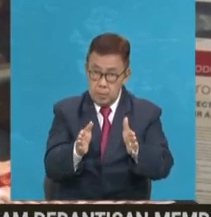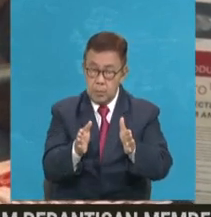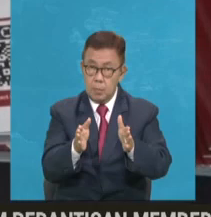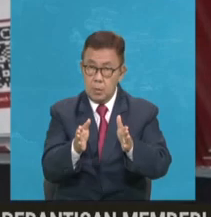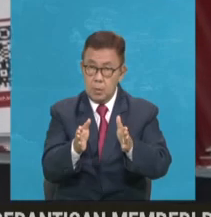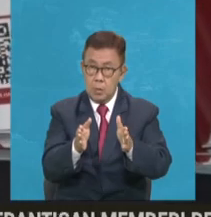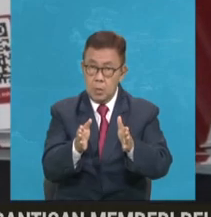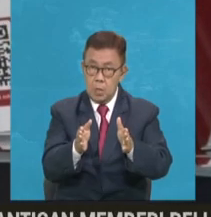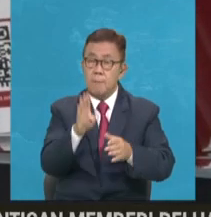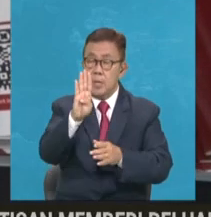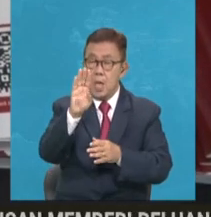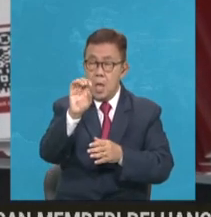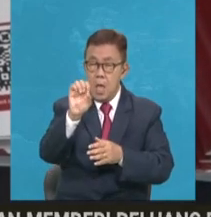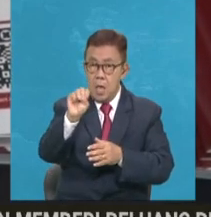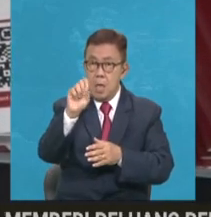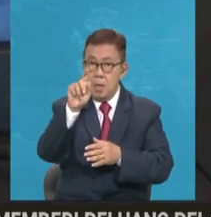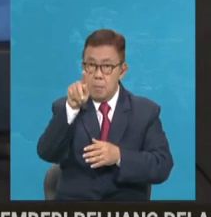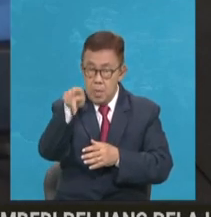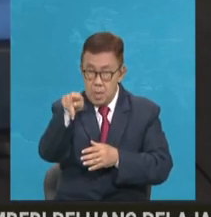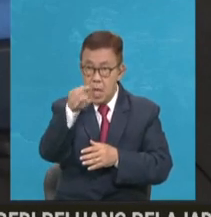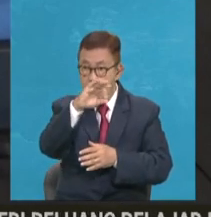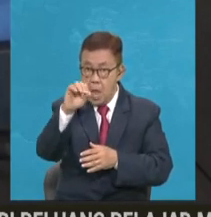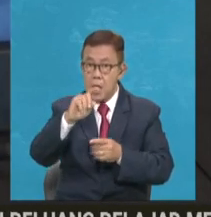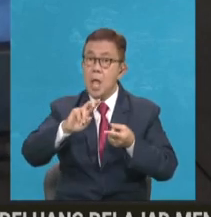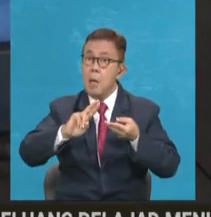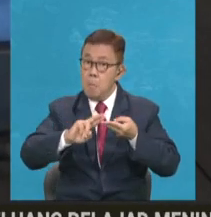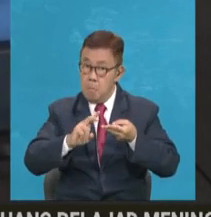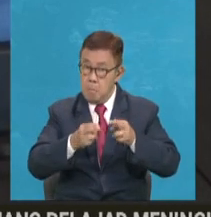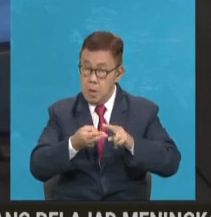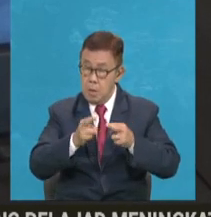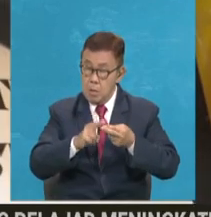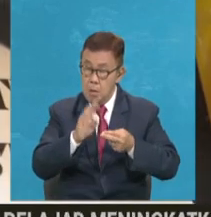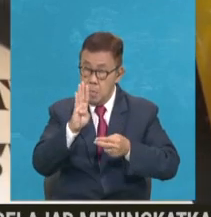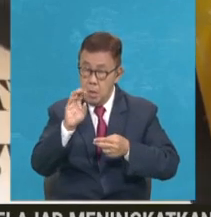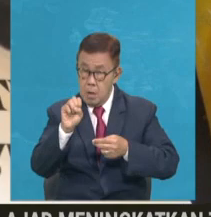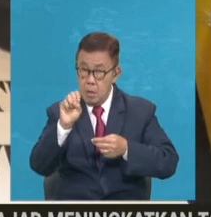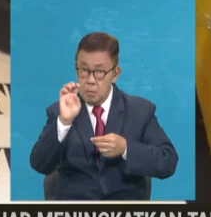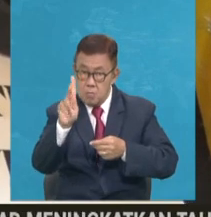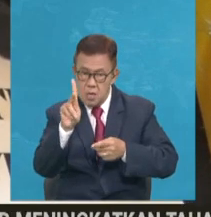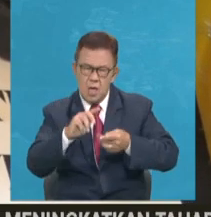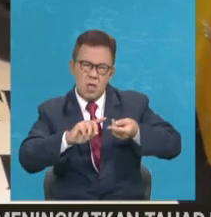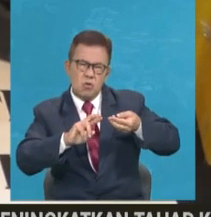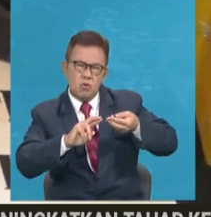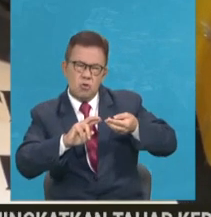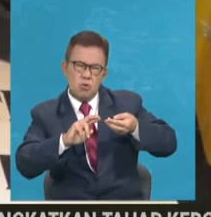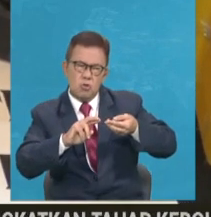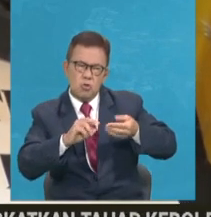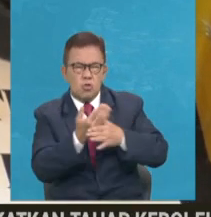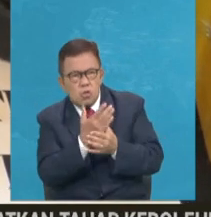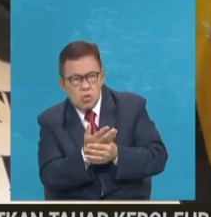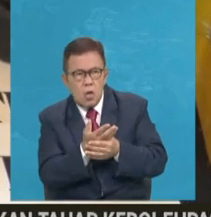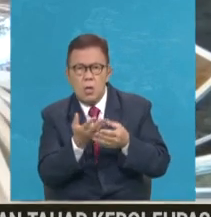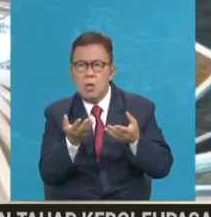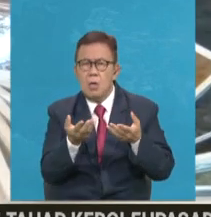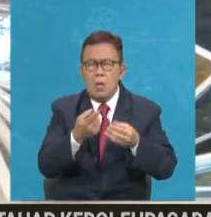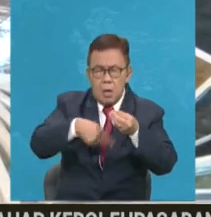juru Tera BSB saintis dan bahkan bisnis BSB berfungsi sebagai pandangan dengan para pelajar